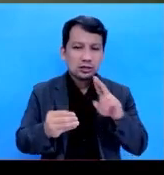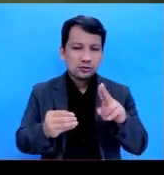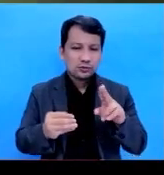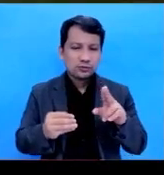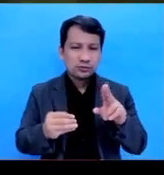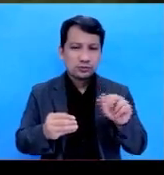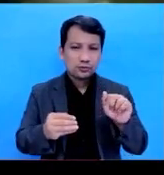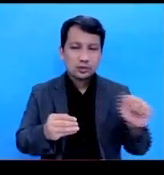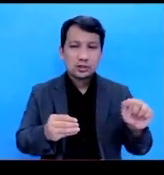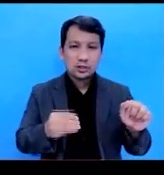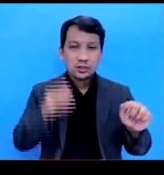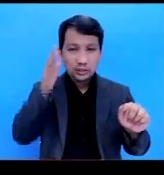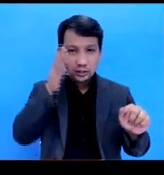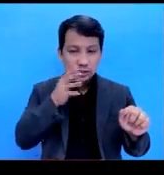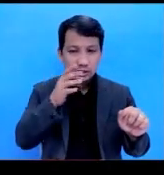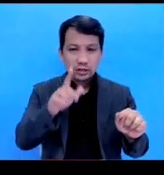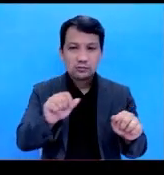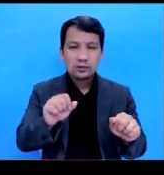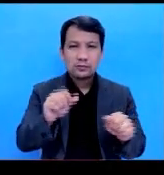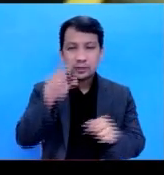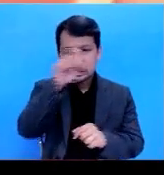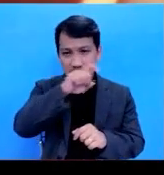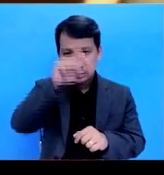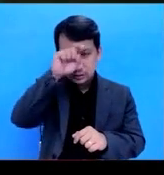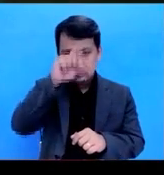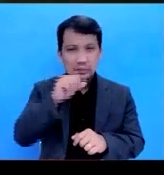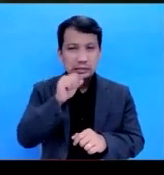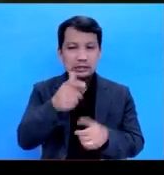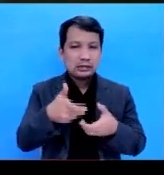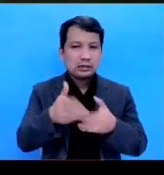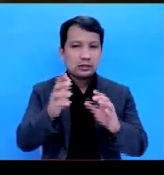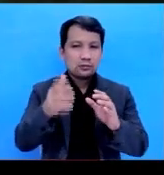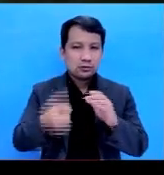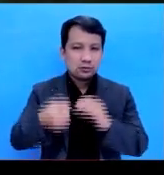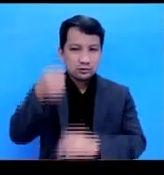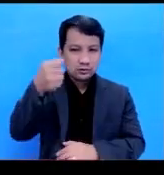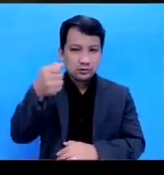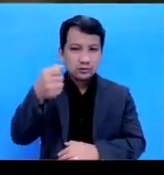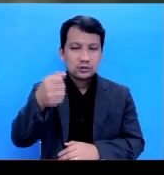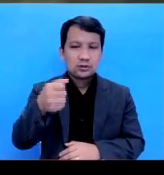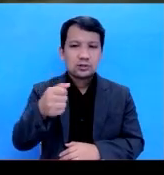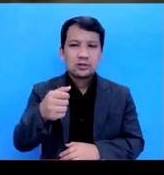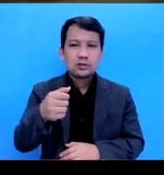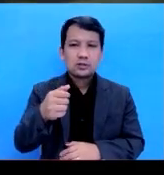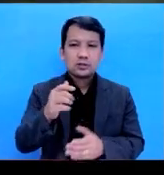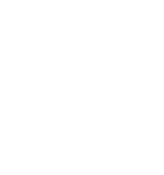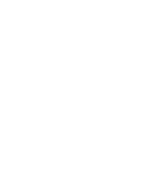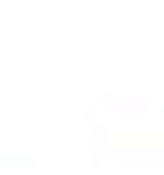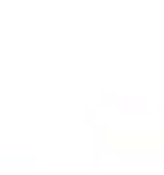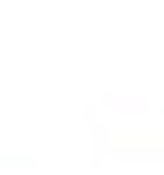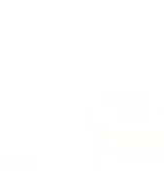Lebanon, Kuwait at Egypt sa mga bansang hindi ipapalabas ang Lightyear sa sinihan.